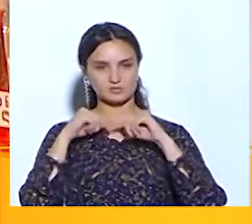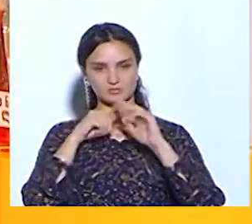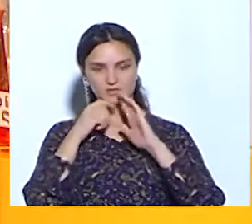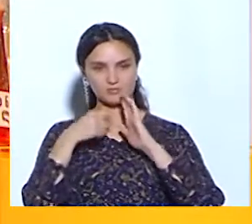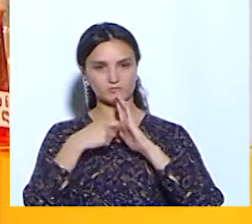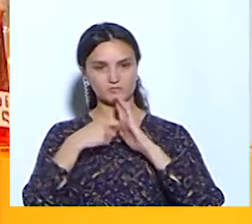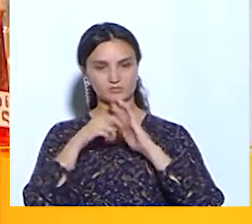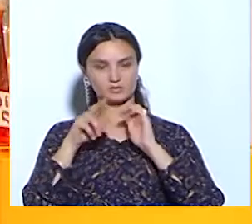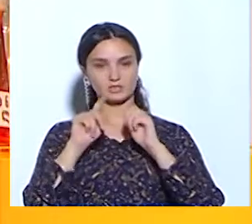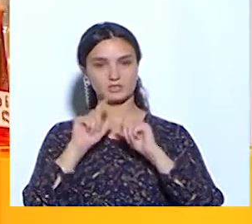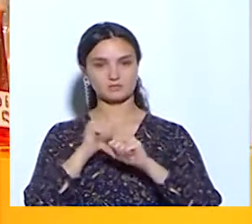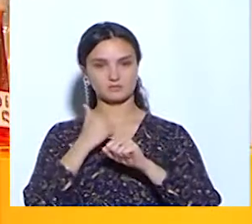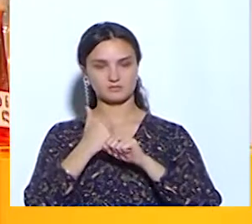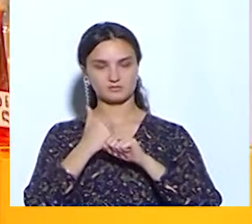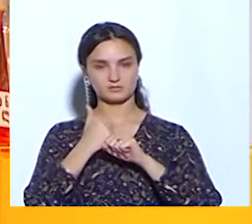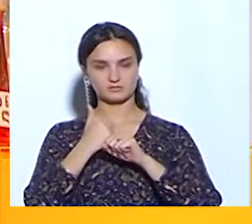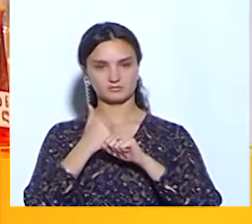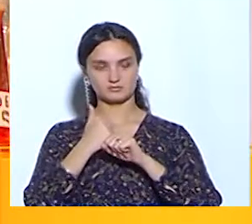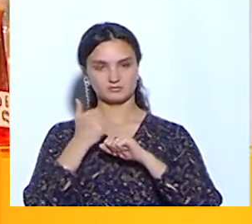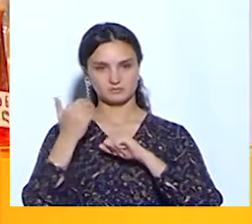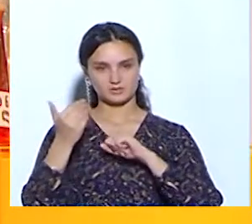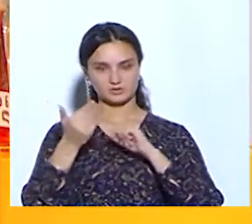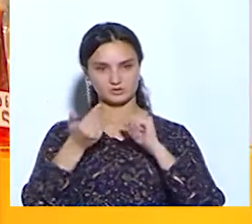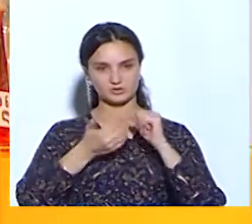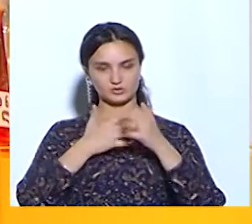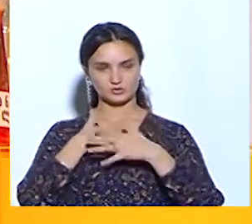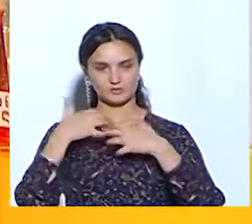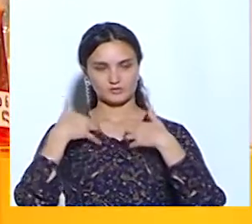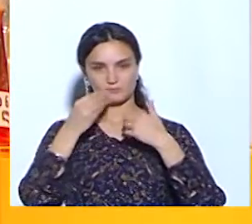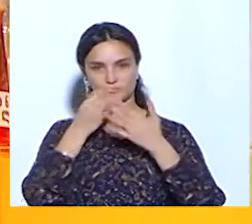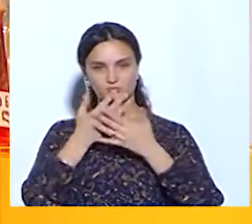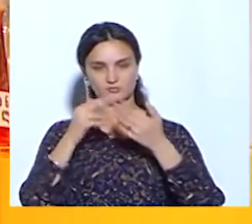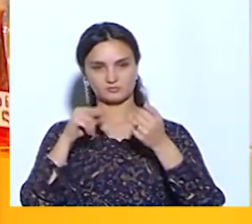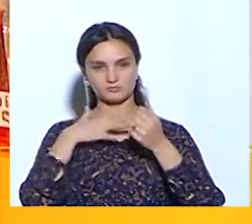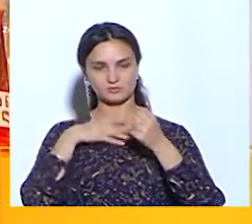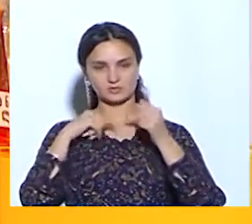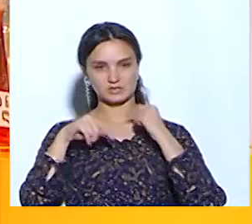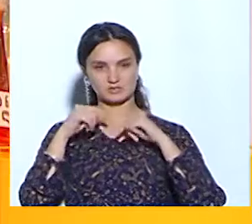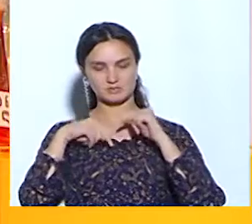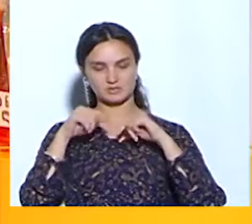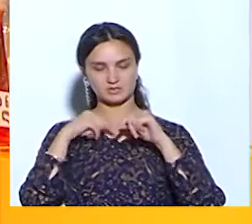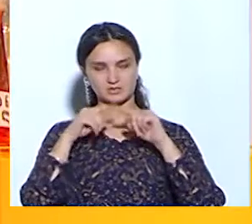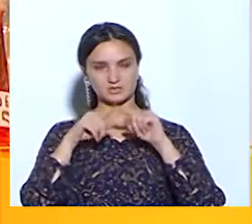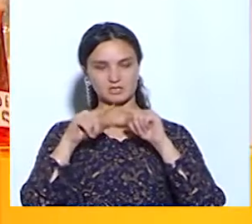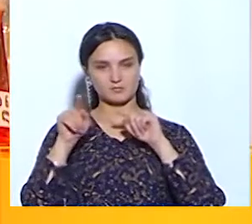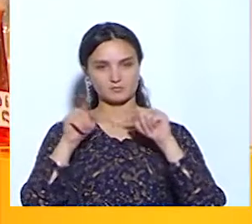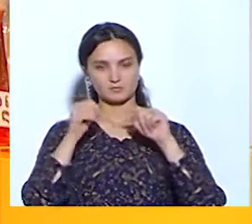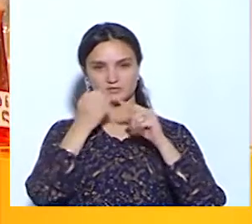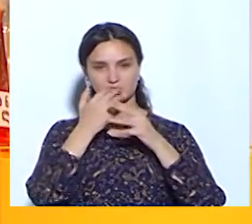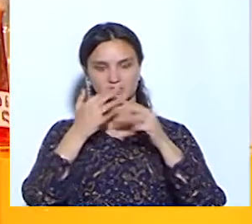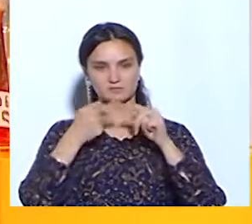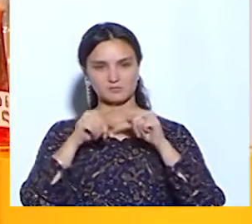გამოკვება და რაც მთავარია, მათი ცხოველქმედების პროდუქტების და ჩვენი ორგანიზმის ამა თუ ნივთიერების,